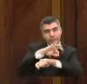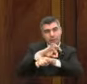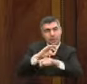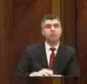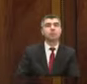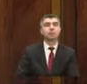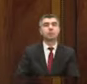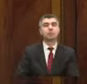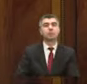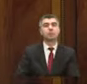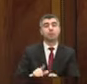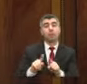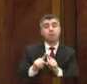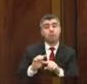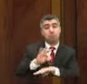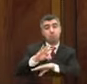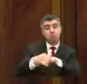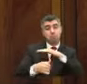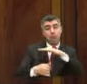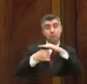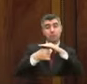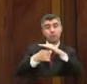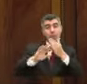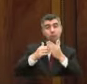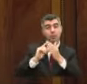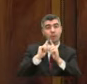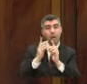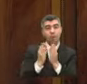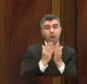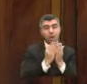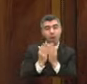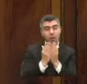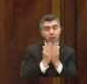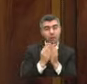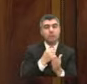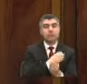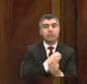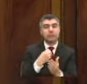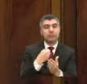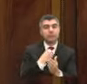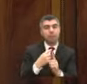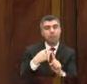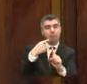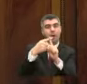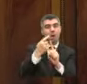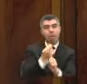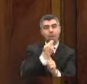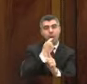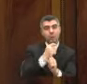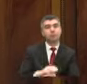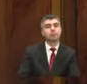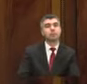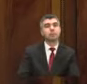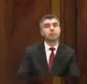والتدبير، المعهد الوطني للاقتصاد التضامني والاجتماعي، كليات الطب والصيدلة، الأقاليم